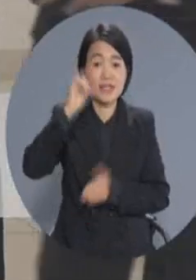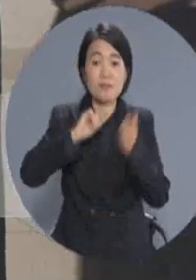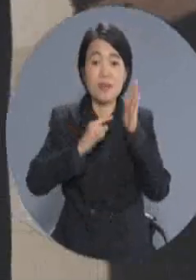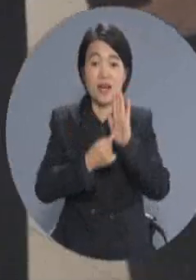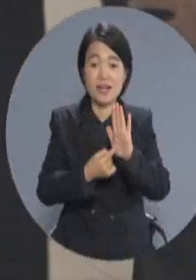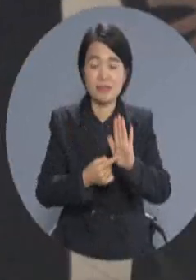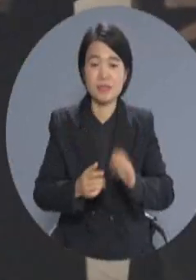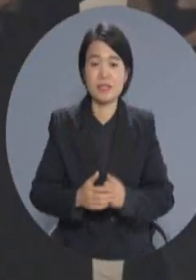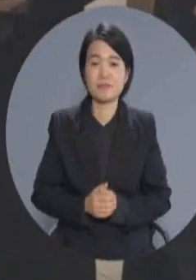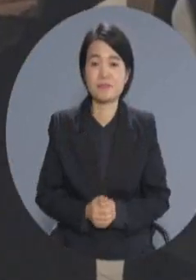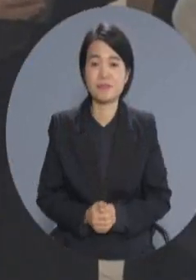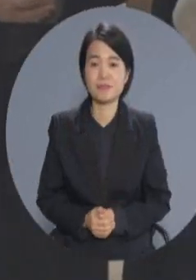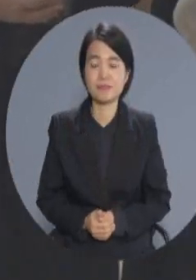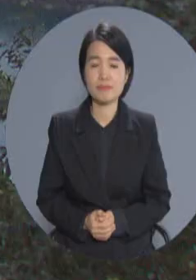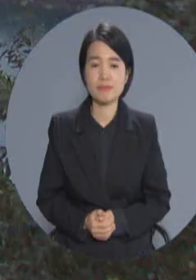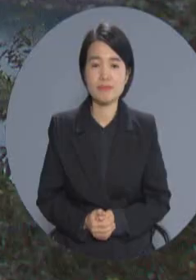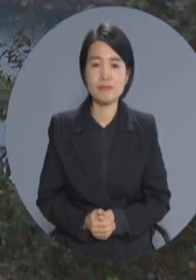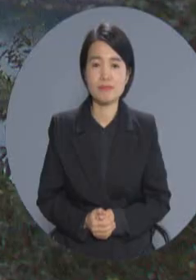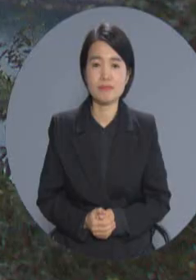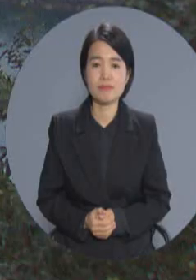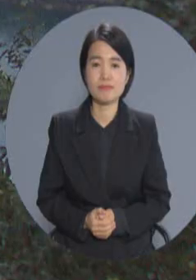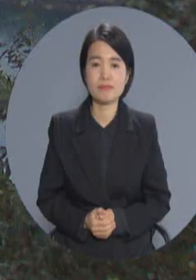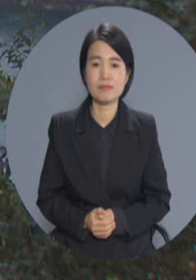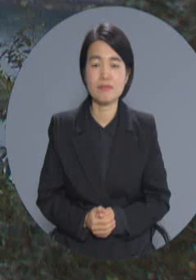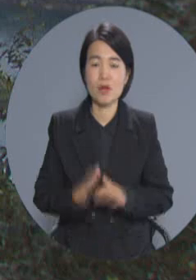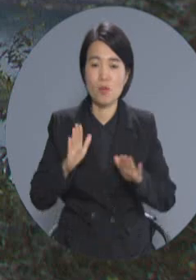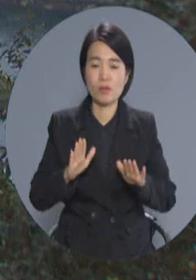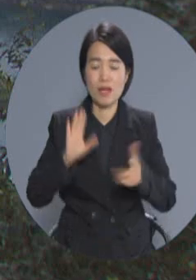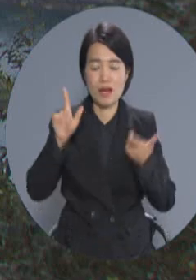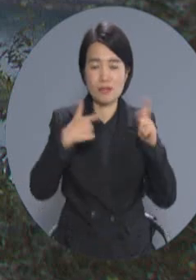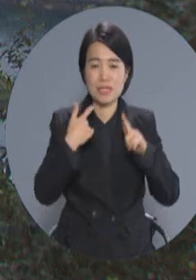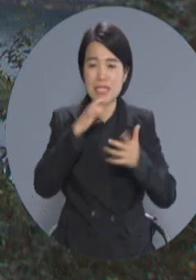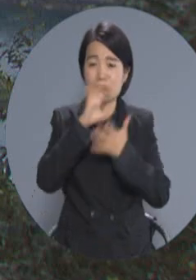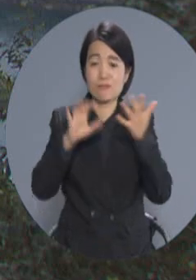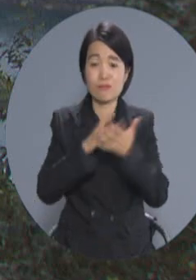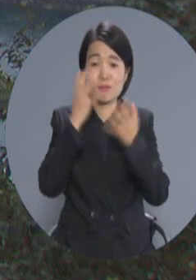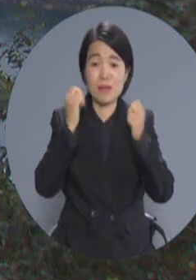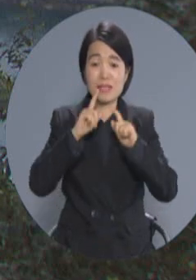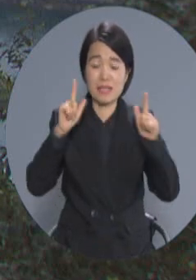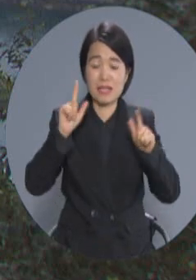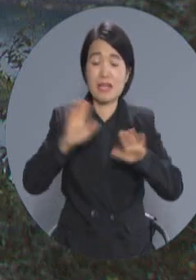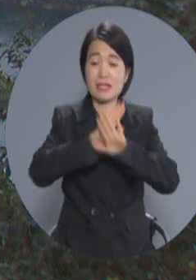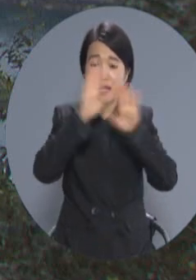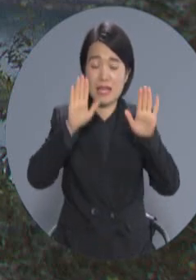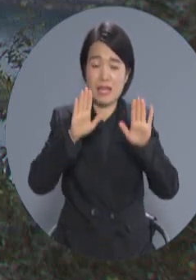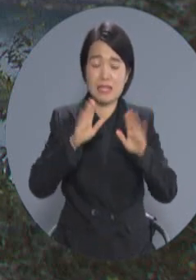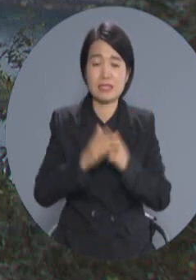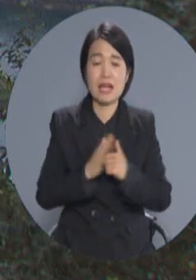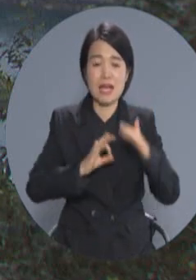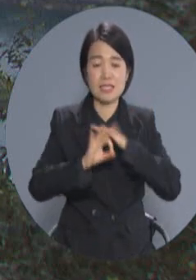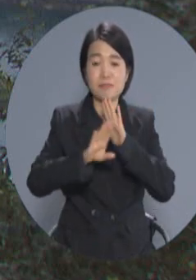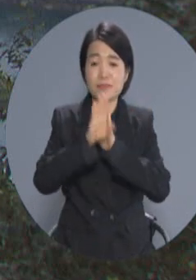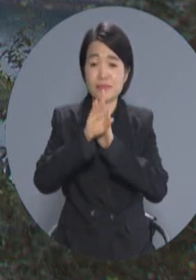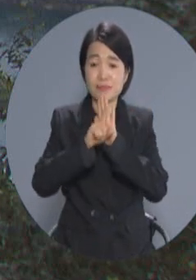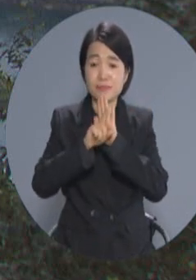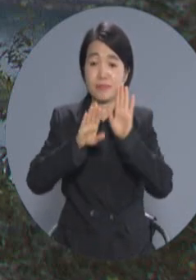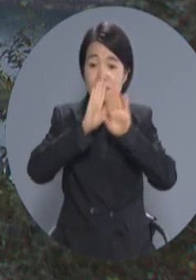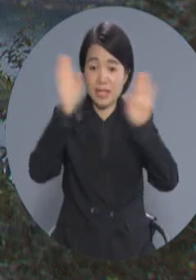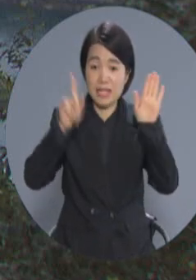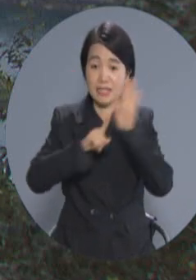희망한다고 밝혔습니다 오늘은 종일 구름김 가운데 낮동안 10도 안팎으로 일교차가